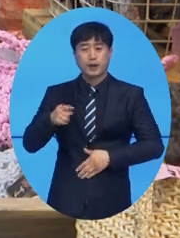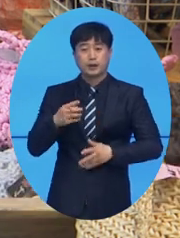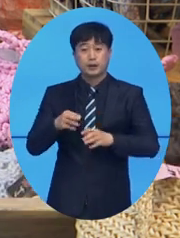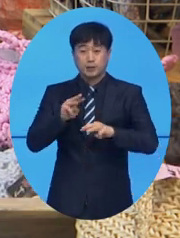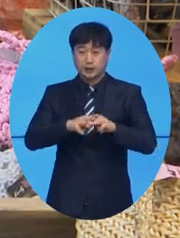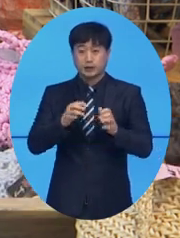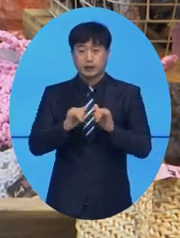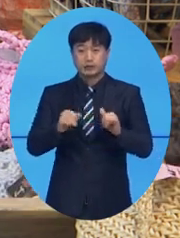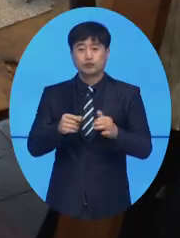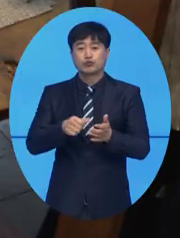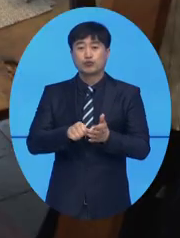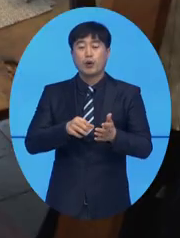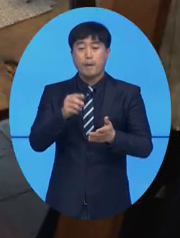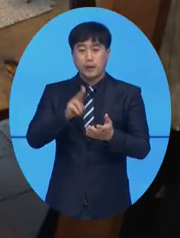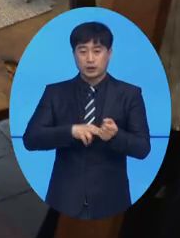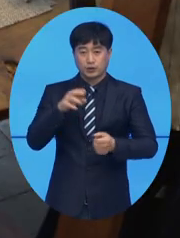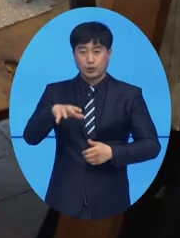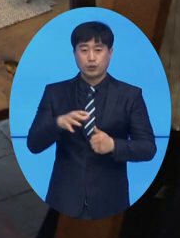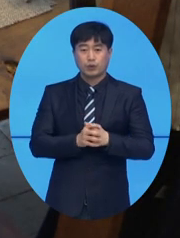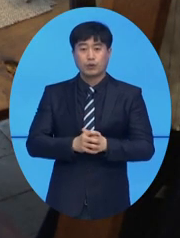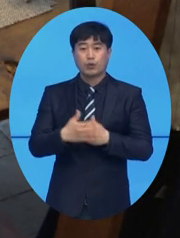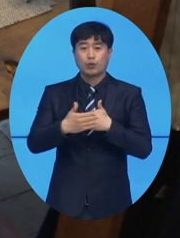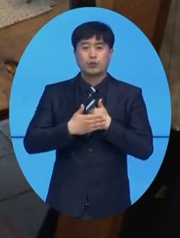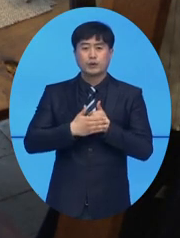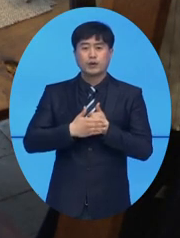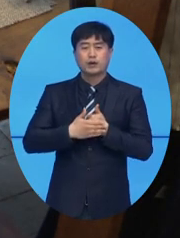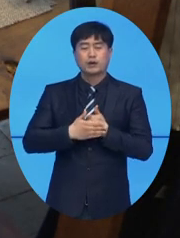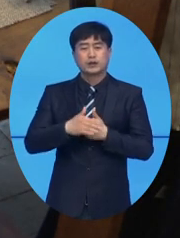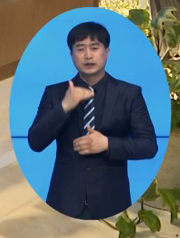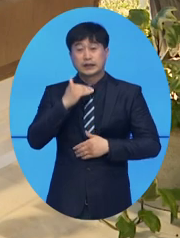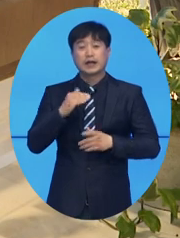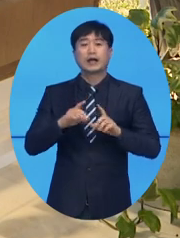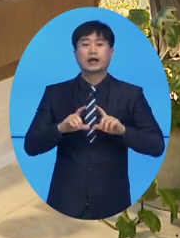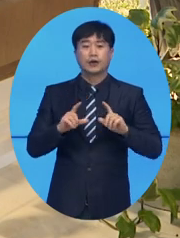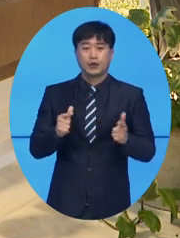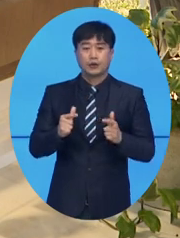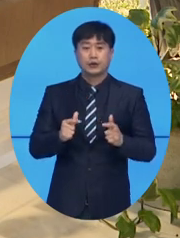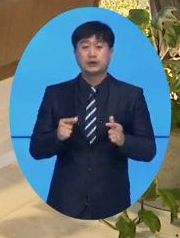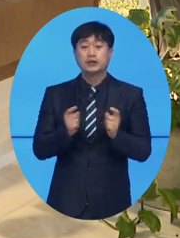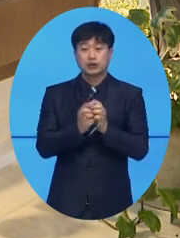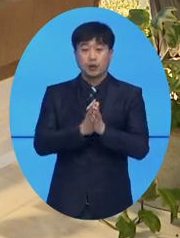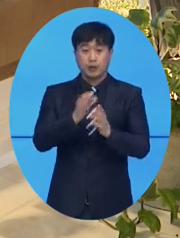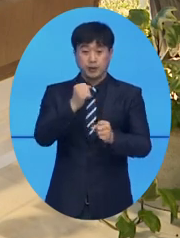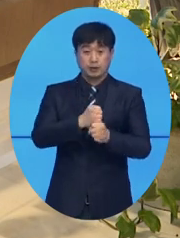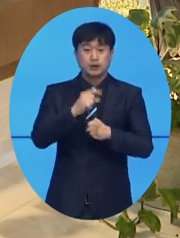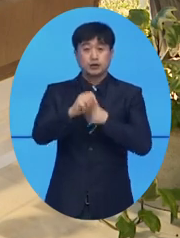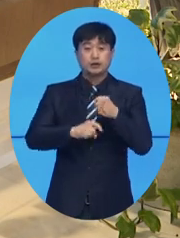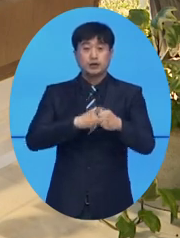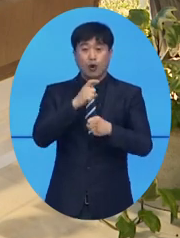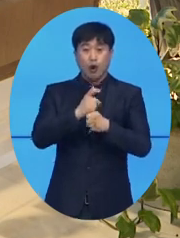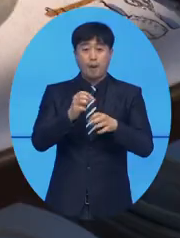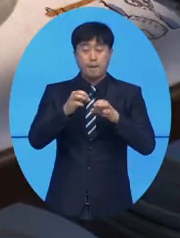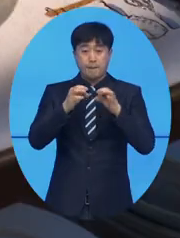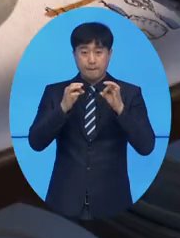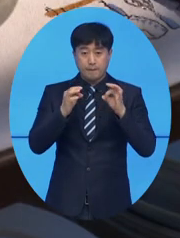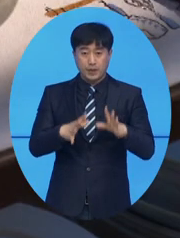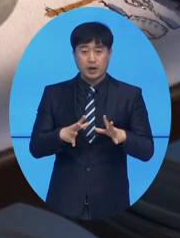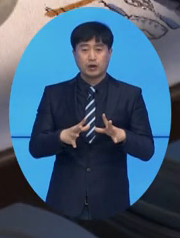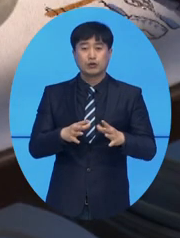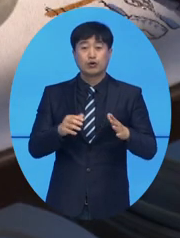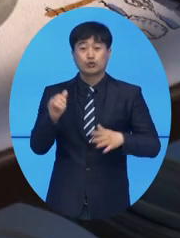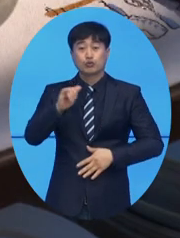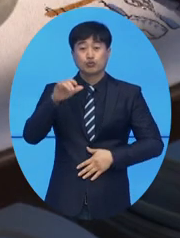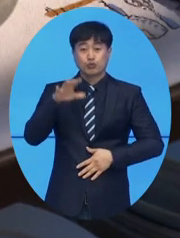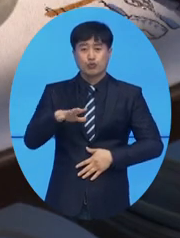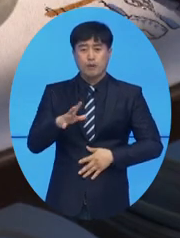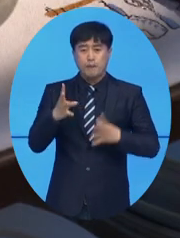문오리 리버마켓. 지원에 기대지 않고 하나부터 열까지 손수 만들어간 덕에 10년 만에 전국에서 하루 수만 명이 찾아오는